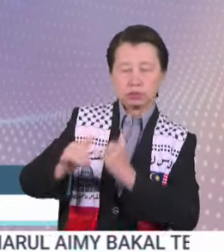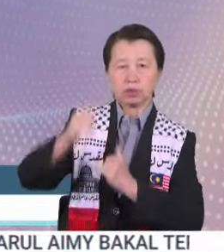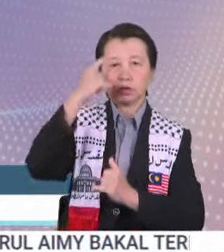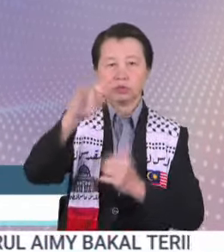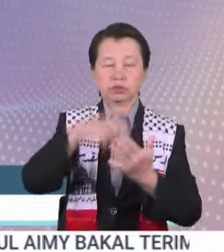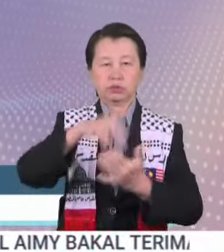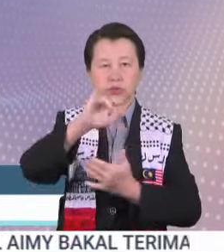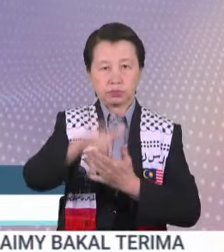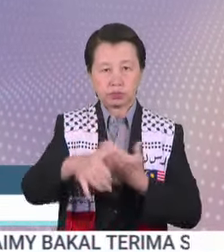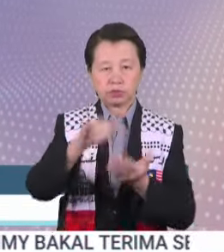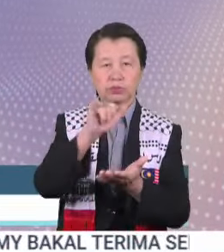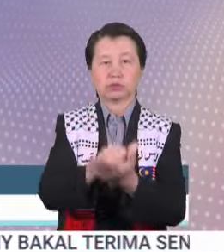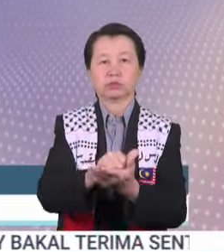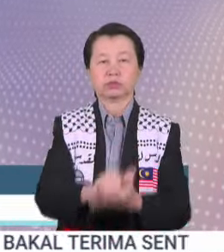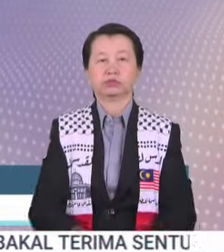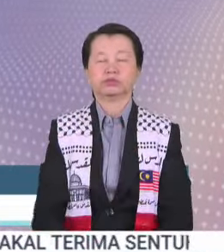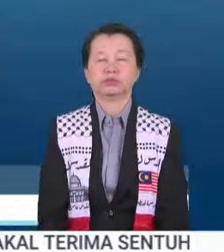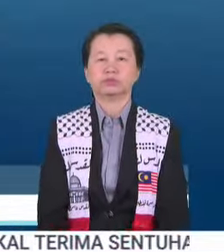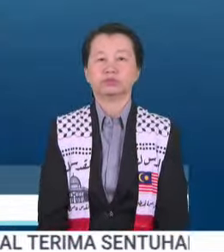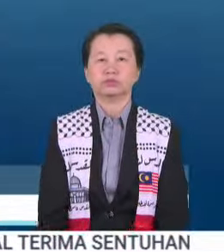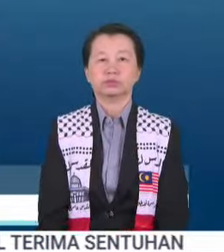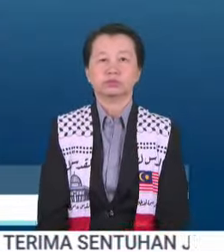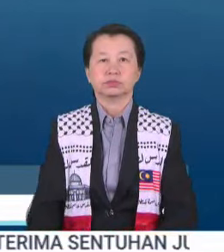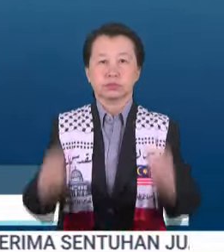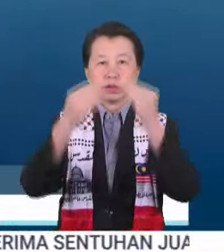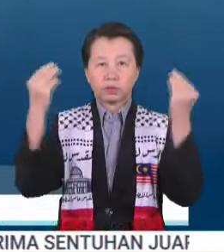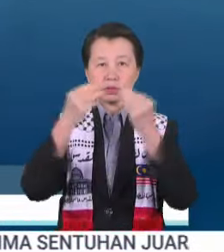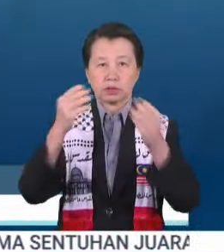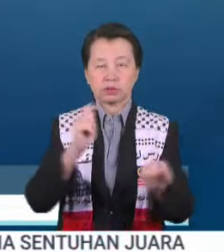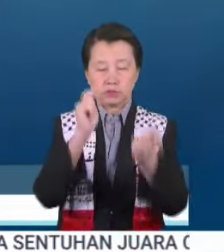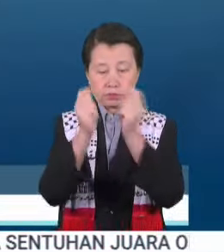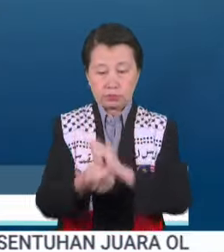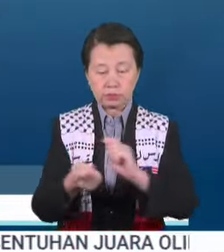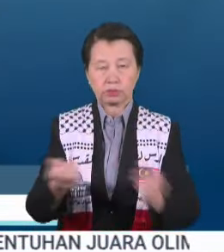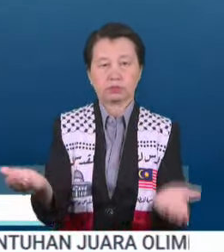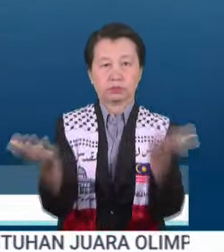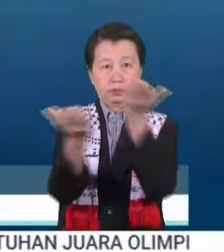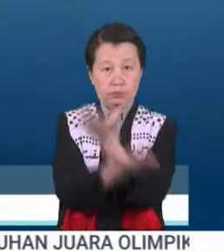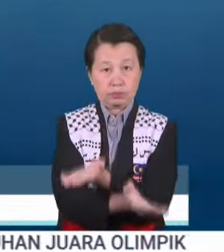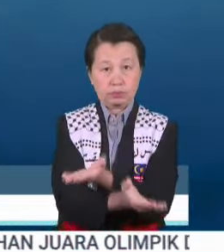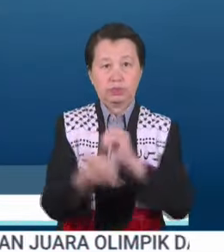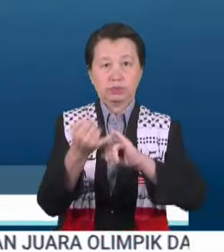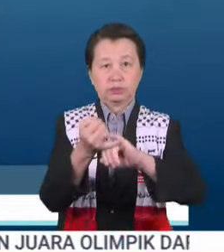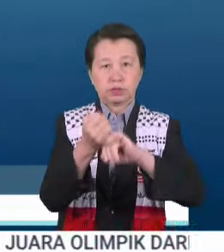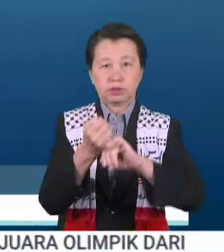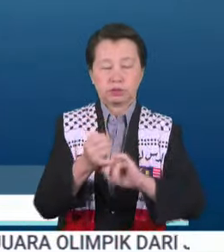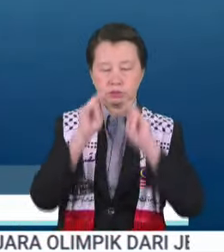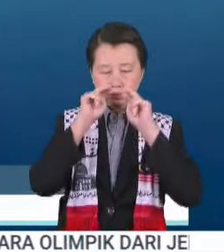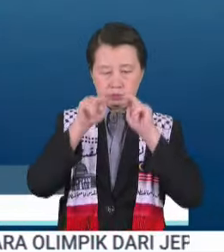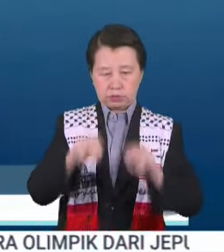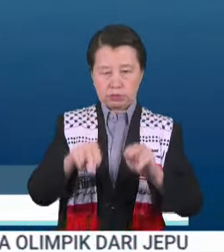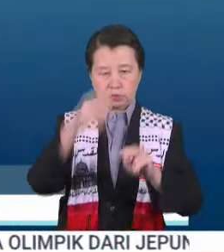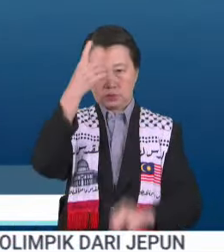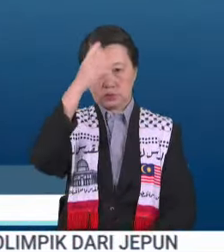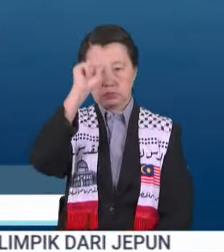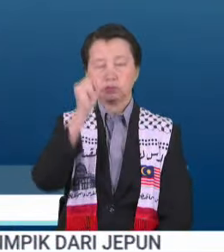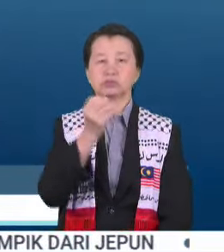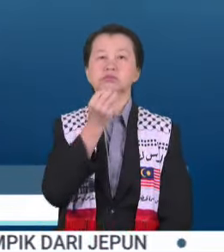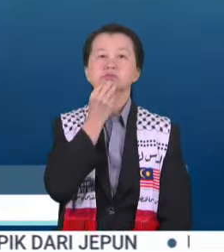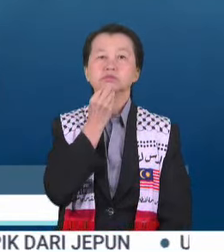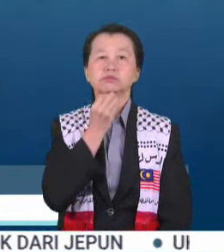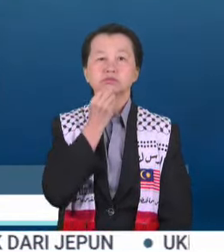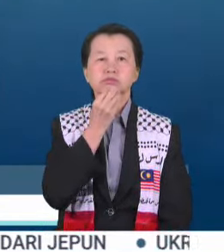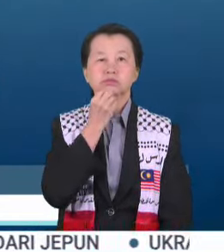projek berkenaan Majlis pertukaran dokumen perjanjian tersebut disaksikan Datuk Seri Anwar